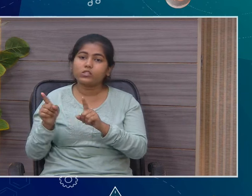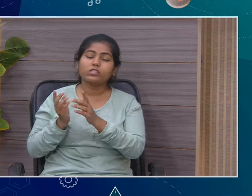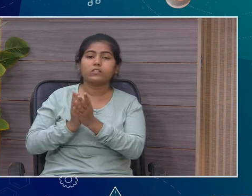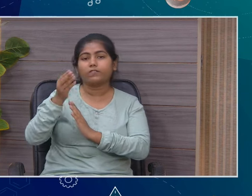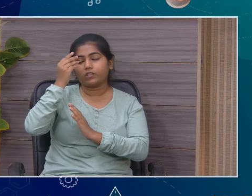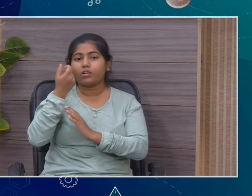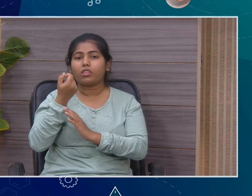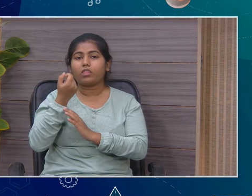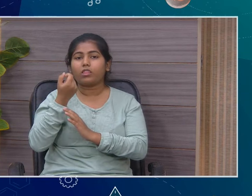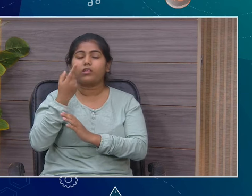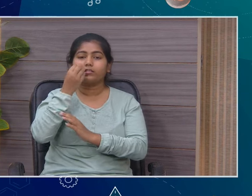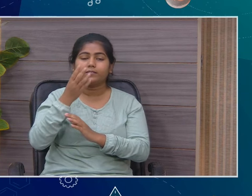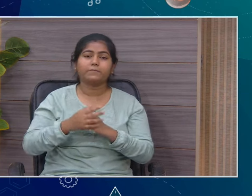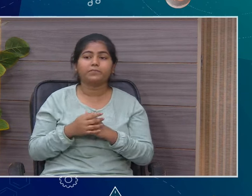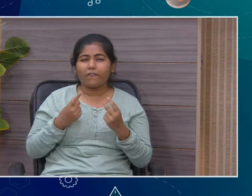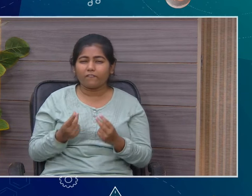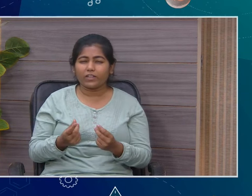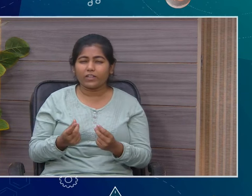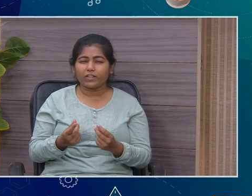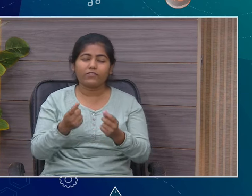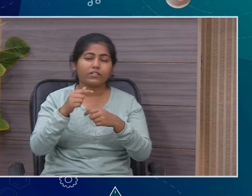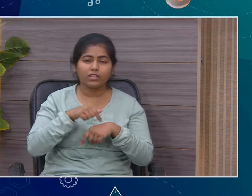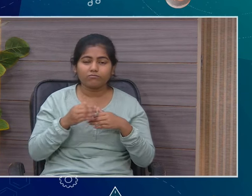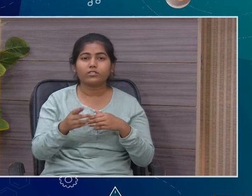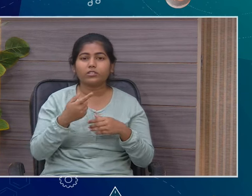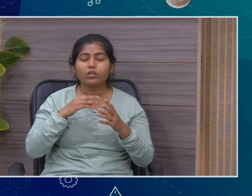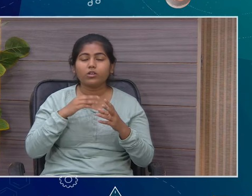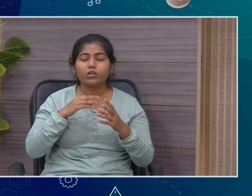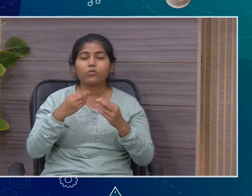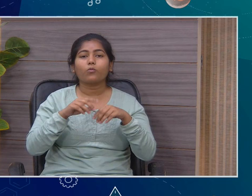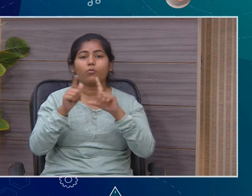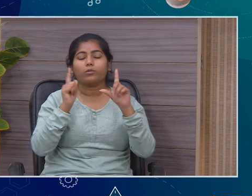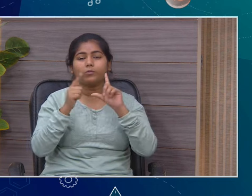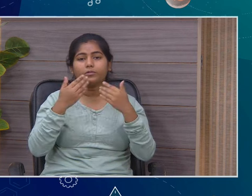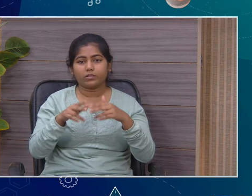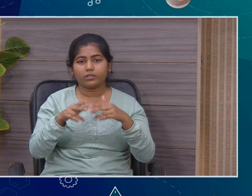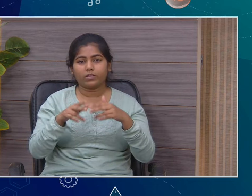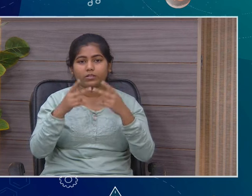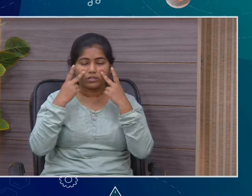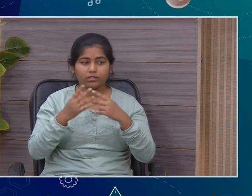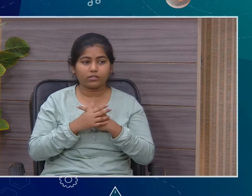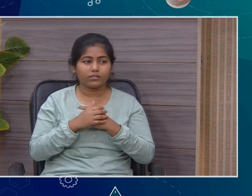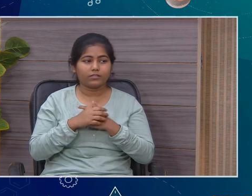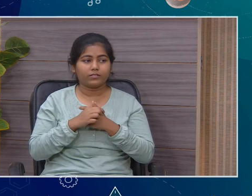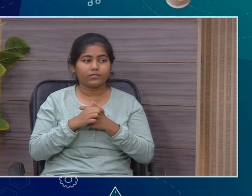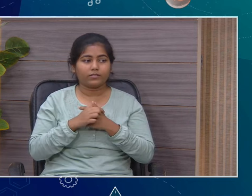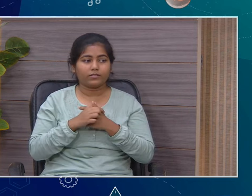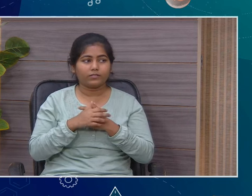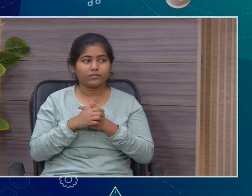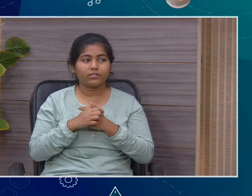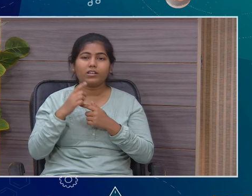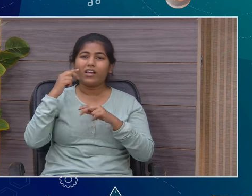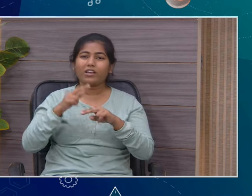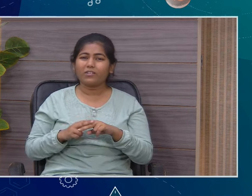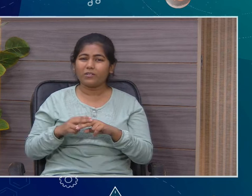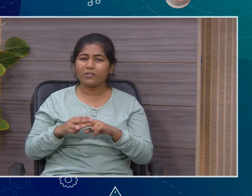तो वो ज्यादा आसान हो जाएगा. चलिए हम जल्दी से आगे बढ़ते हैं और देखते हैं कि प्रेजेंटेशन में और आपके लिए क्या है. सर आप मुझे टाइम का अगर थोड़ा सा